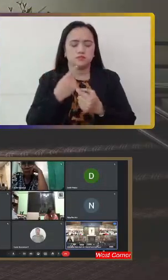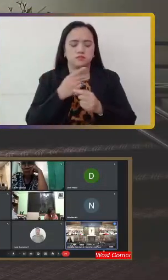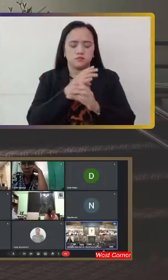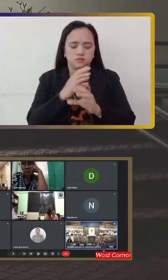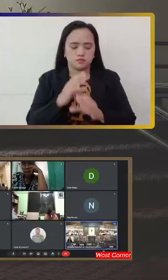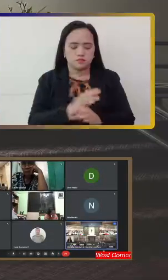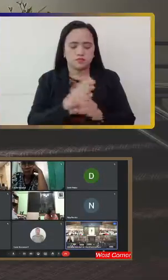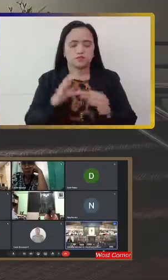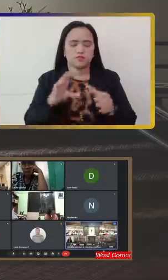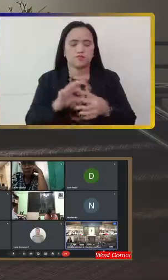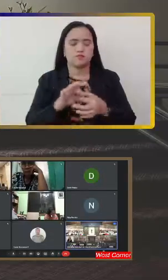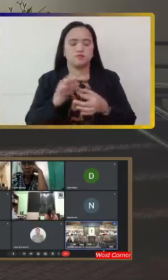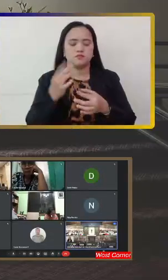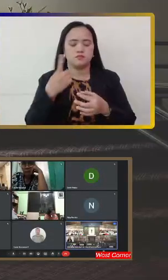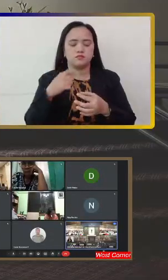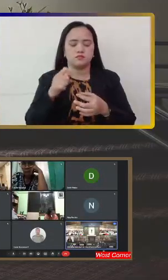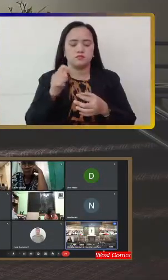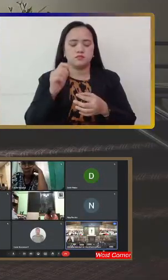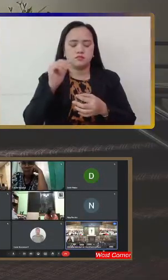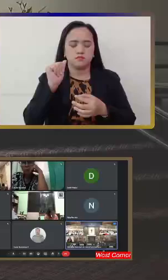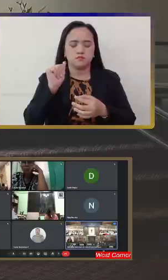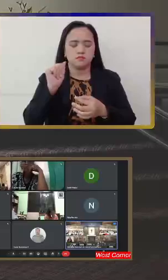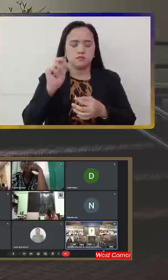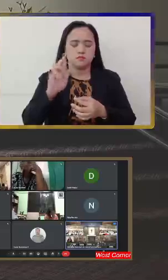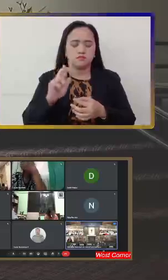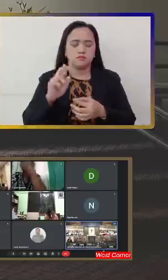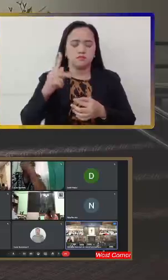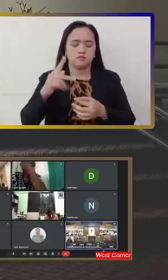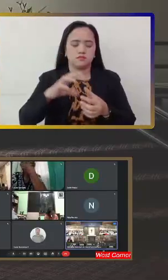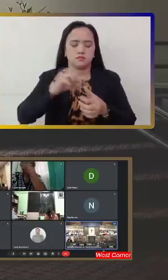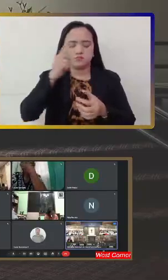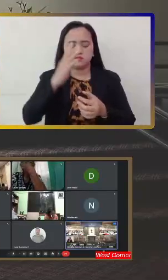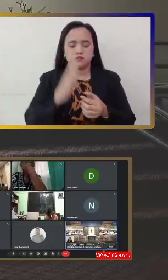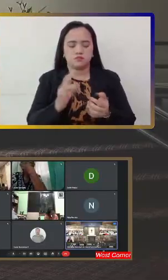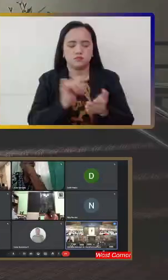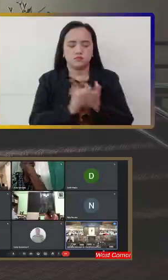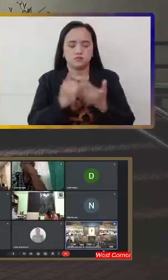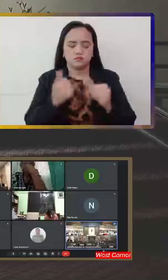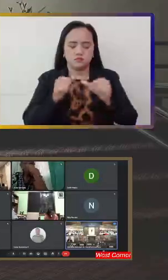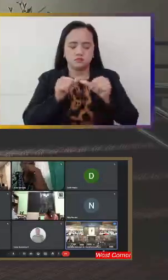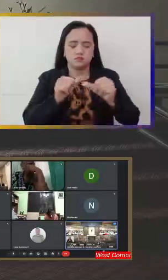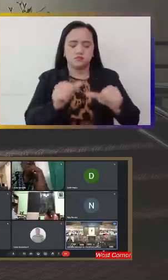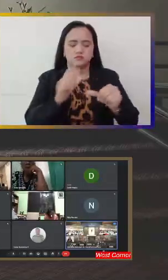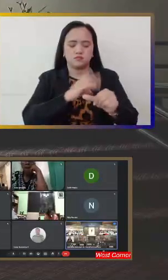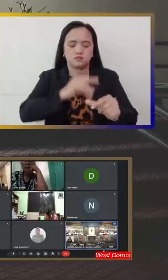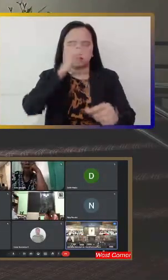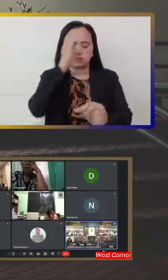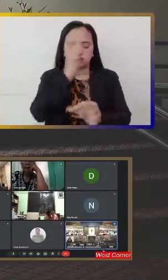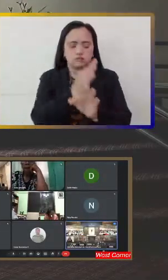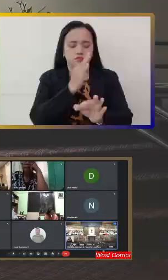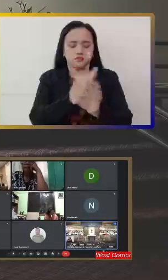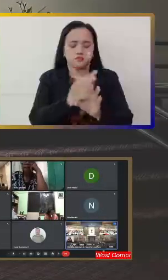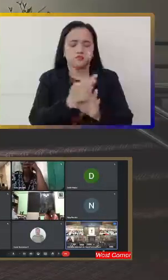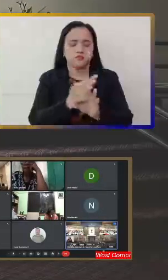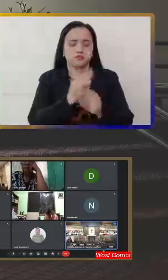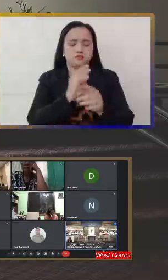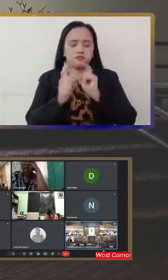of that covenant that is continually and faithfully speaking to